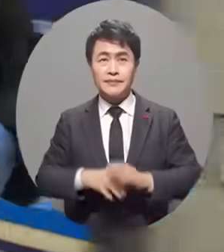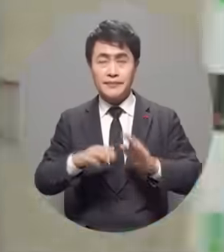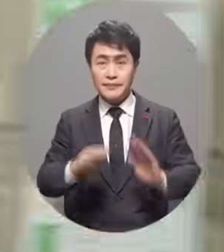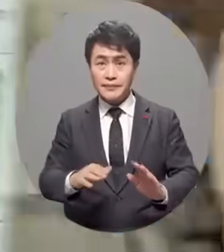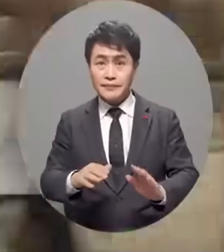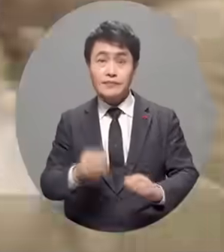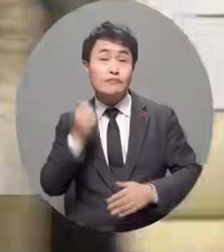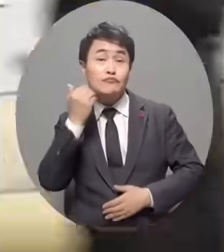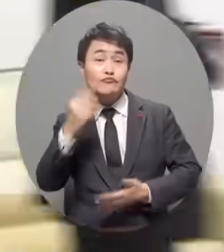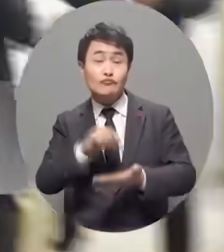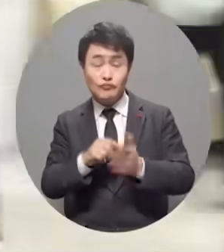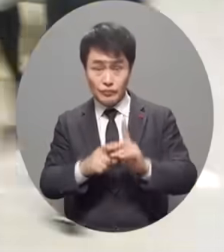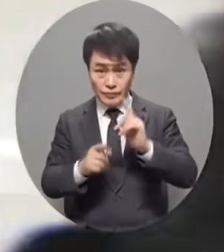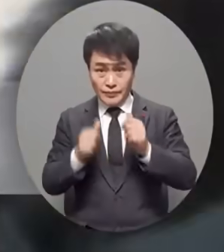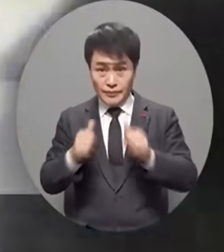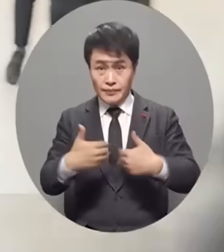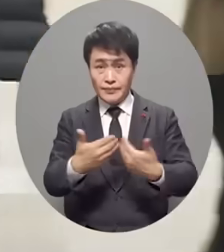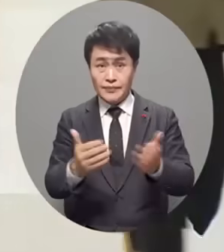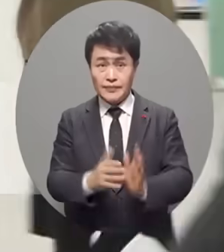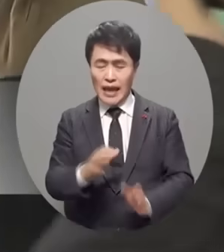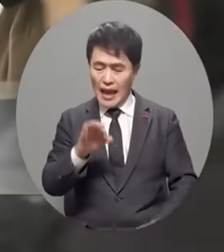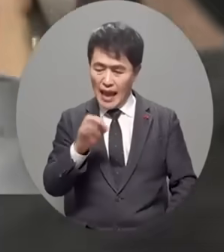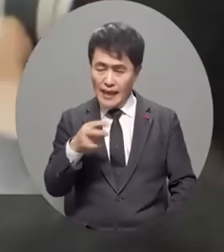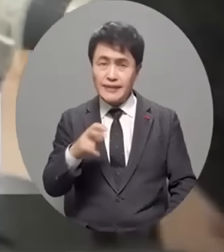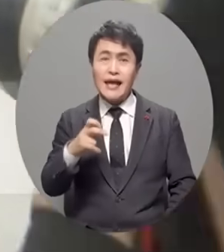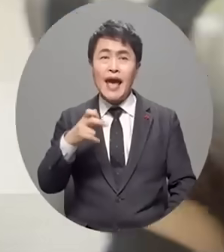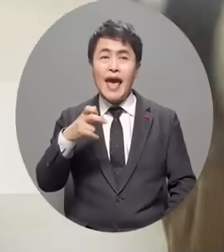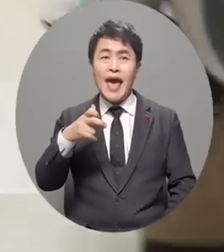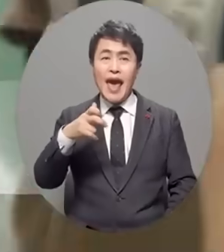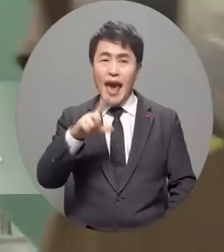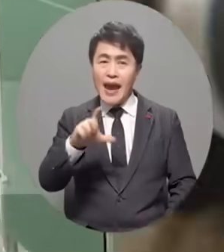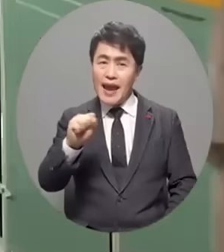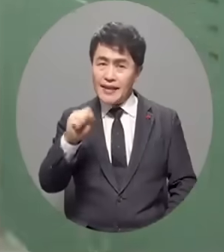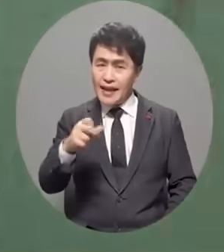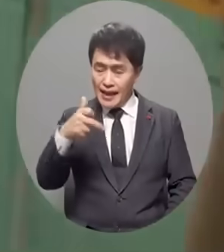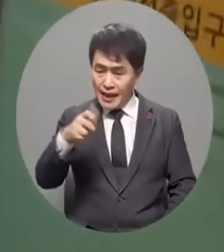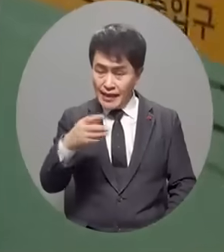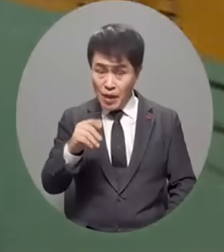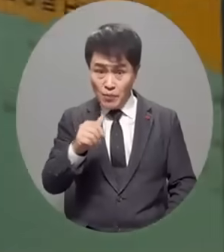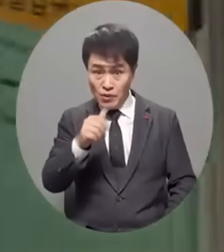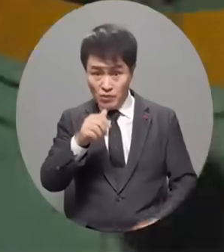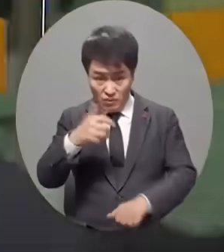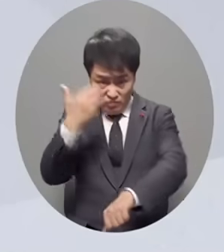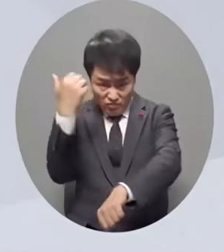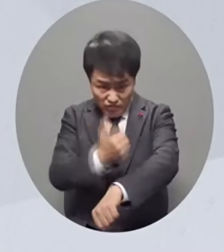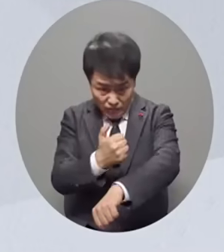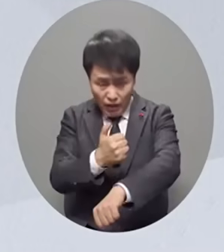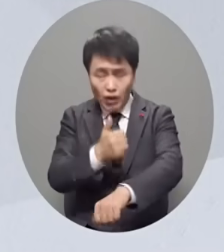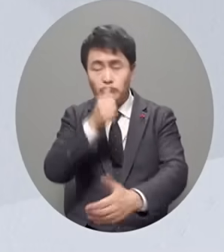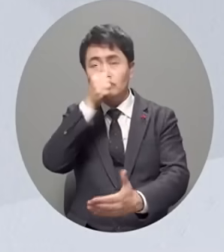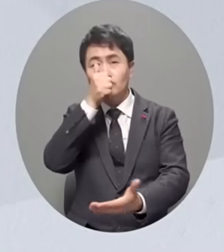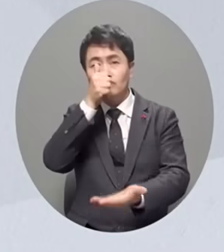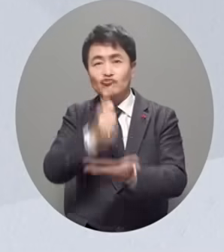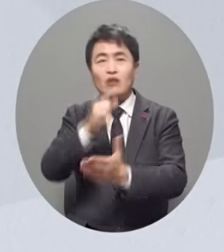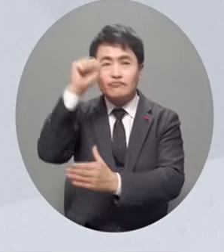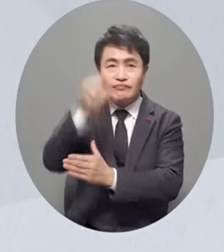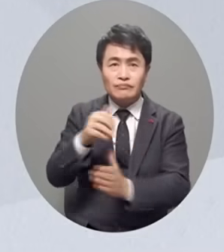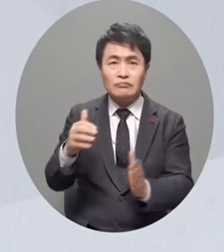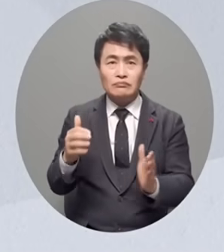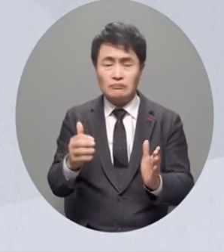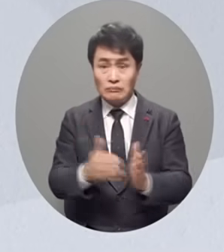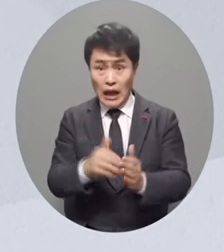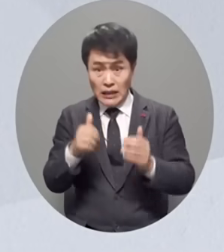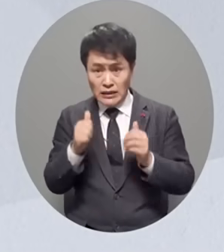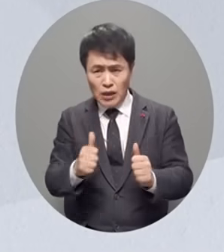아홉 달 만에 1심 법원이 엑스터시와 LSD, 케타민 투약 혐의를 유죄로 판단했습니다. 재판부는 의도가